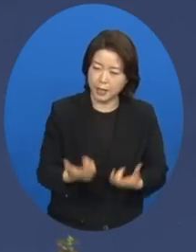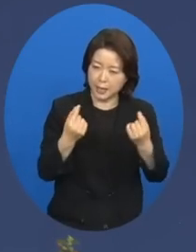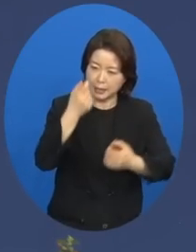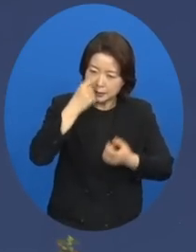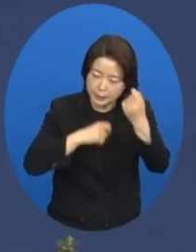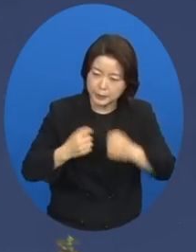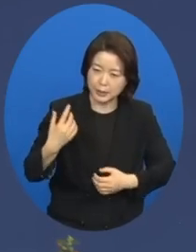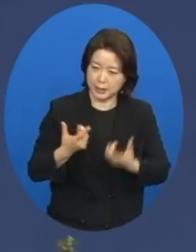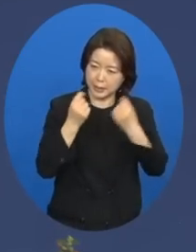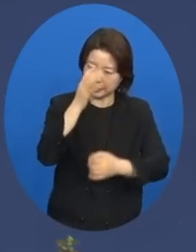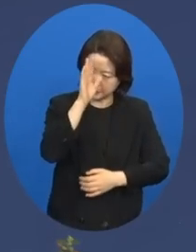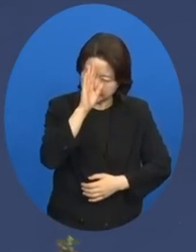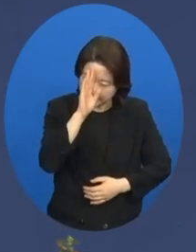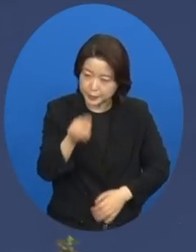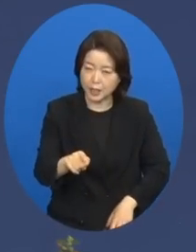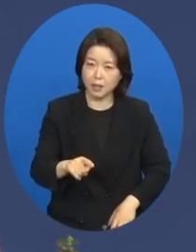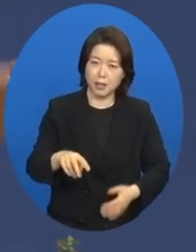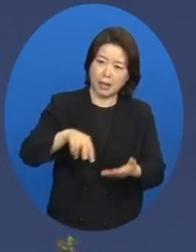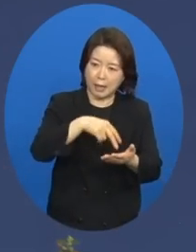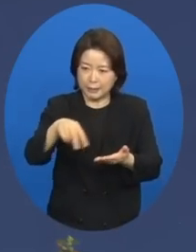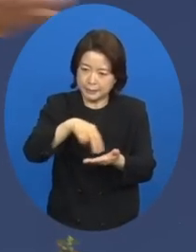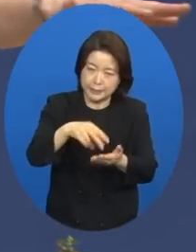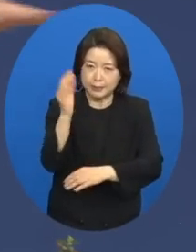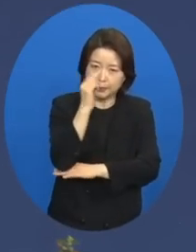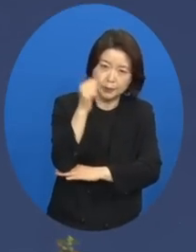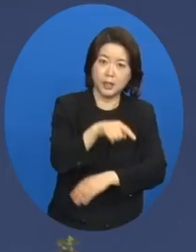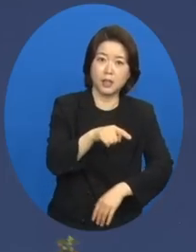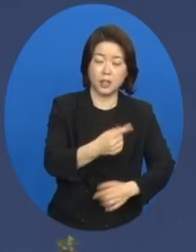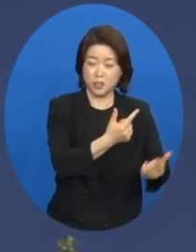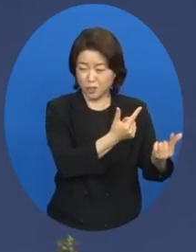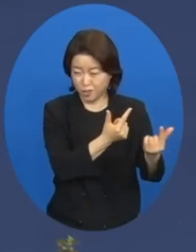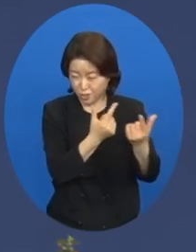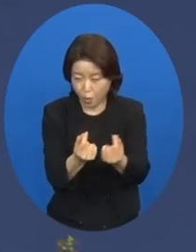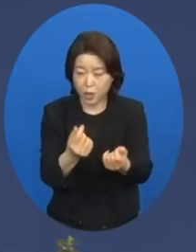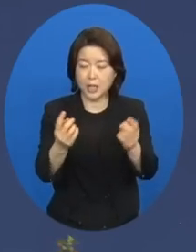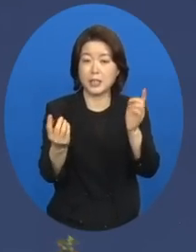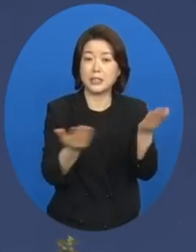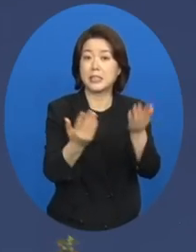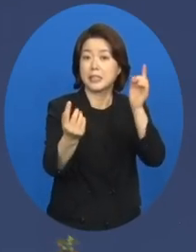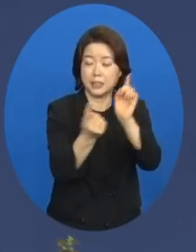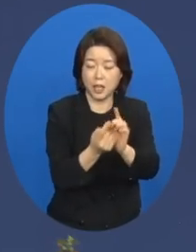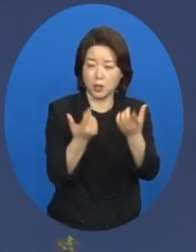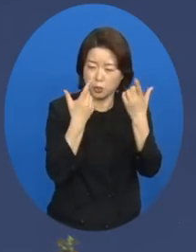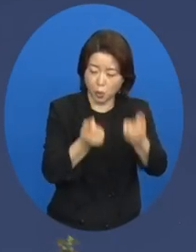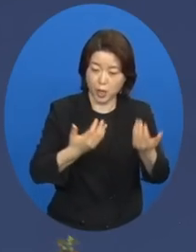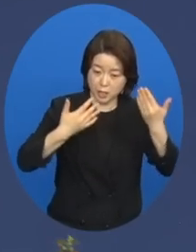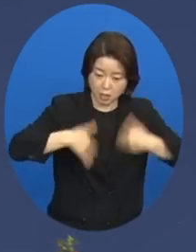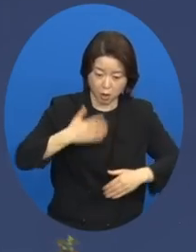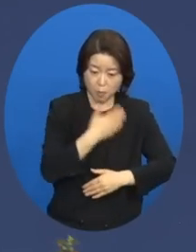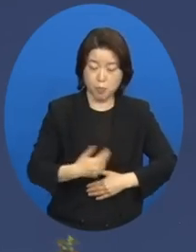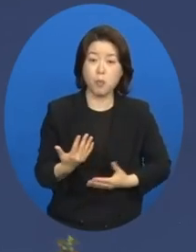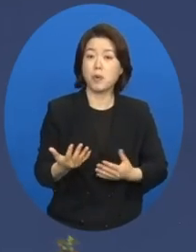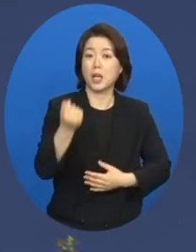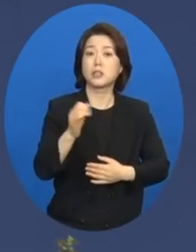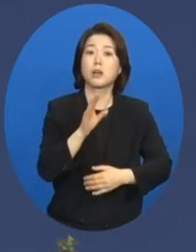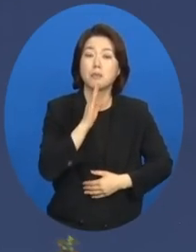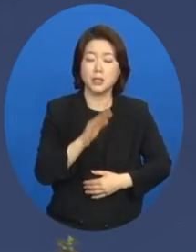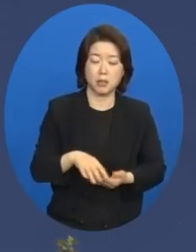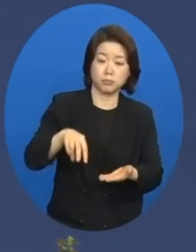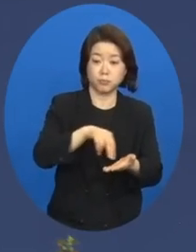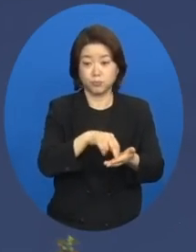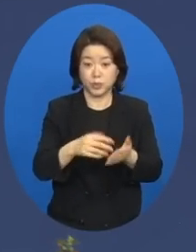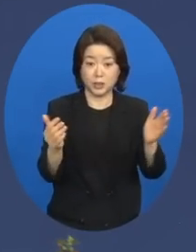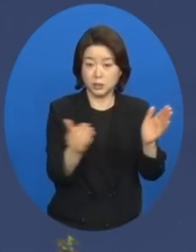같이 우울하고 같이 비틀거리고 똑같은 일을 당하고 똑같은 연약함을 가지고 있는데 비틀거리로 끝나는 게